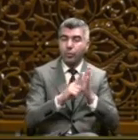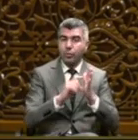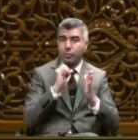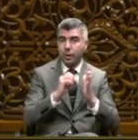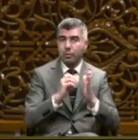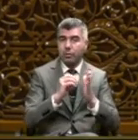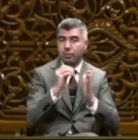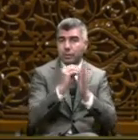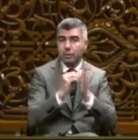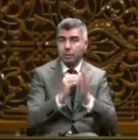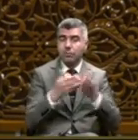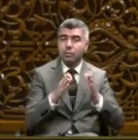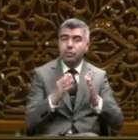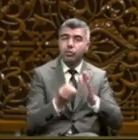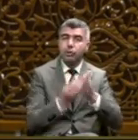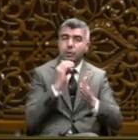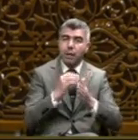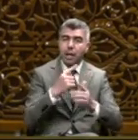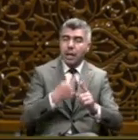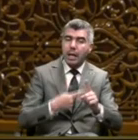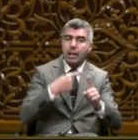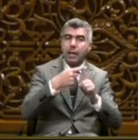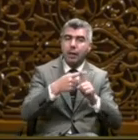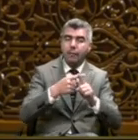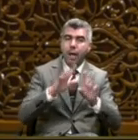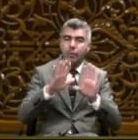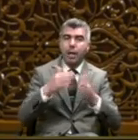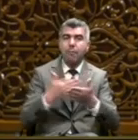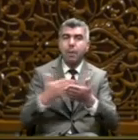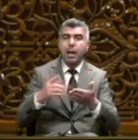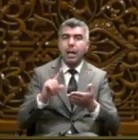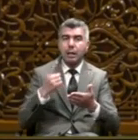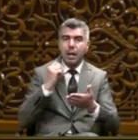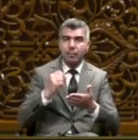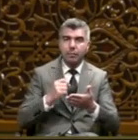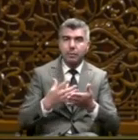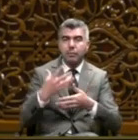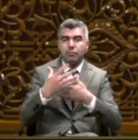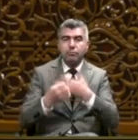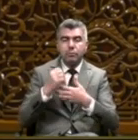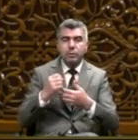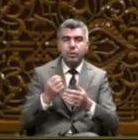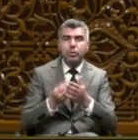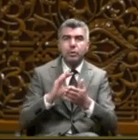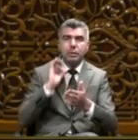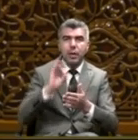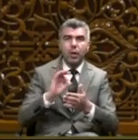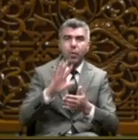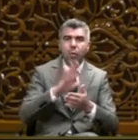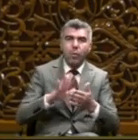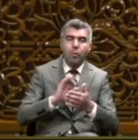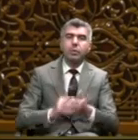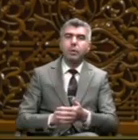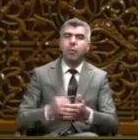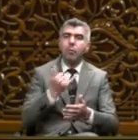بفتح اعتمادات اضافيه بلغت عشره ملايير درهم نتيجه تحصيل مداخيل اضافيه لتلبيه اولويات ملحه